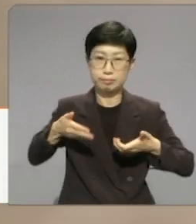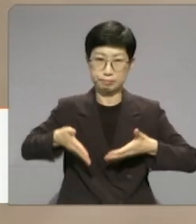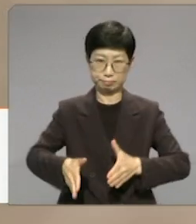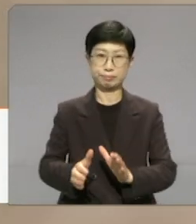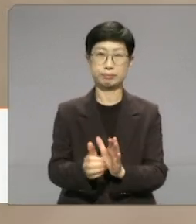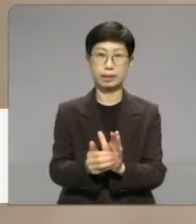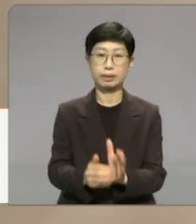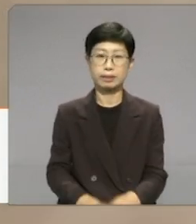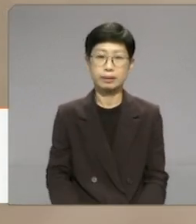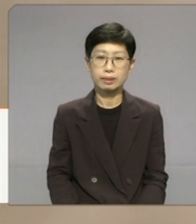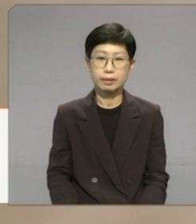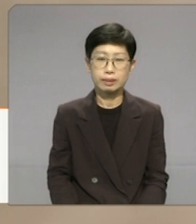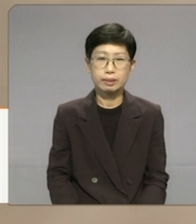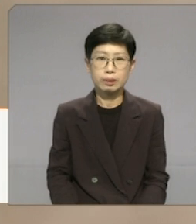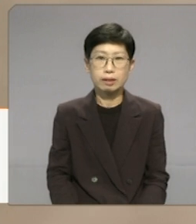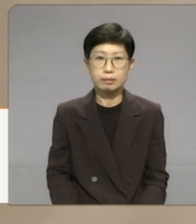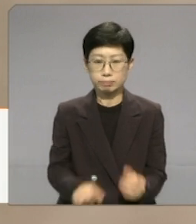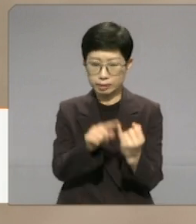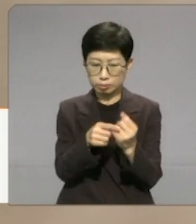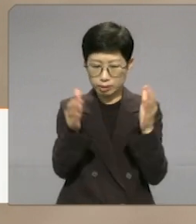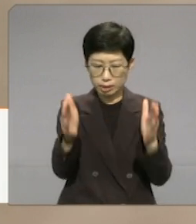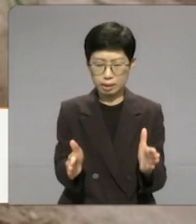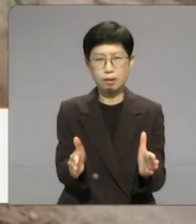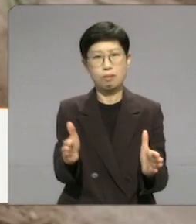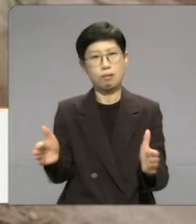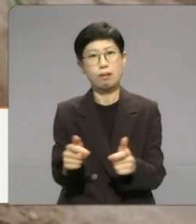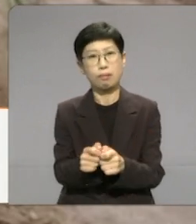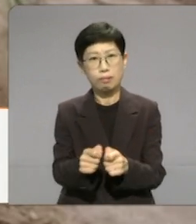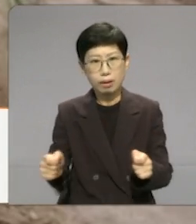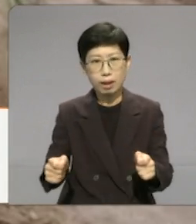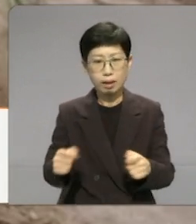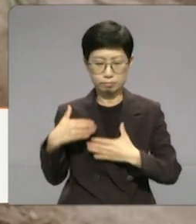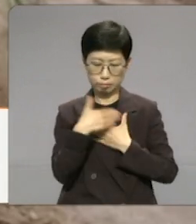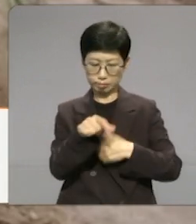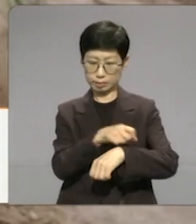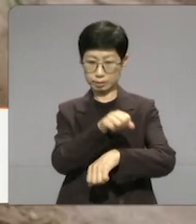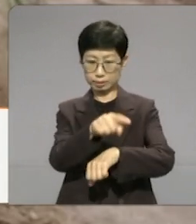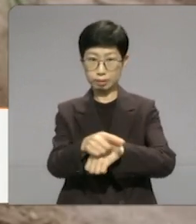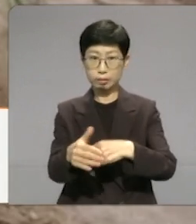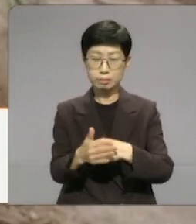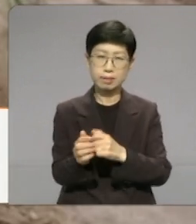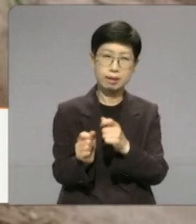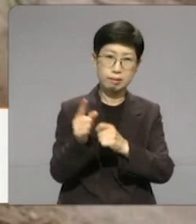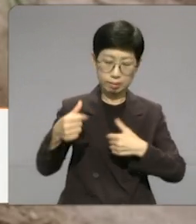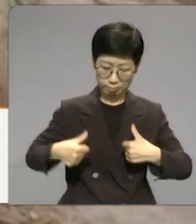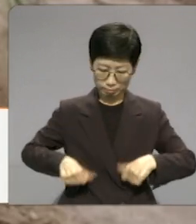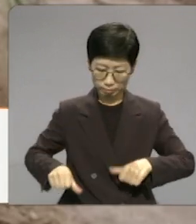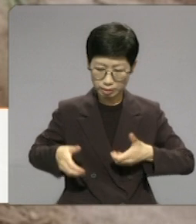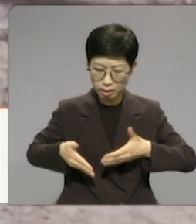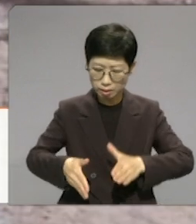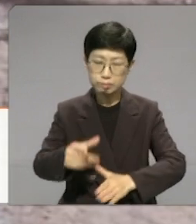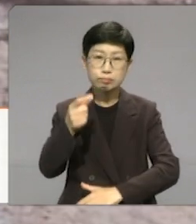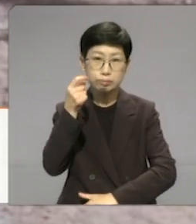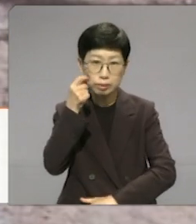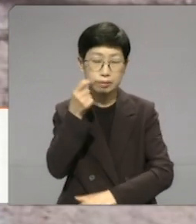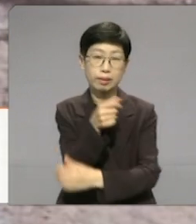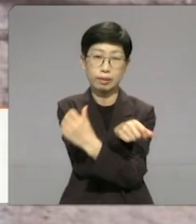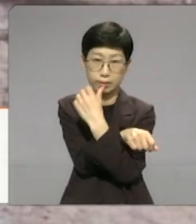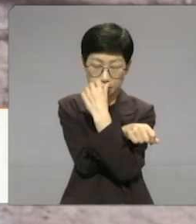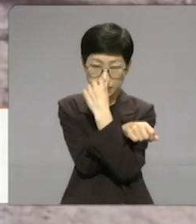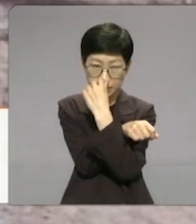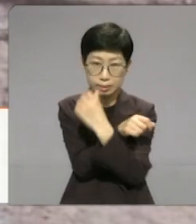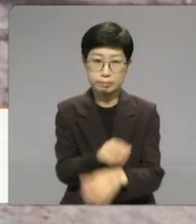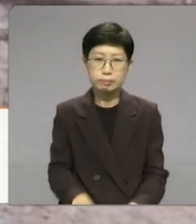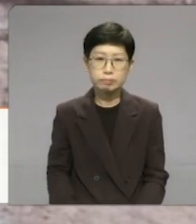탄생했는데요 긴 임신기간과 생리적 특성 때문에 쌍둥이를 거의 낳지 않는다는 코끼리이